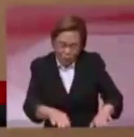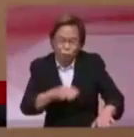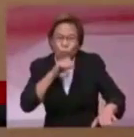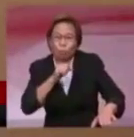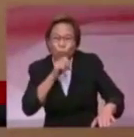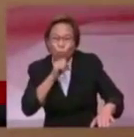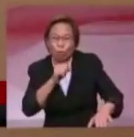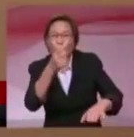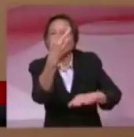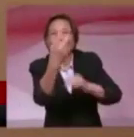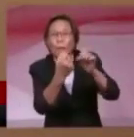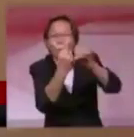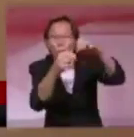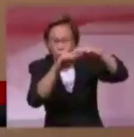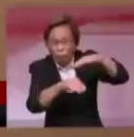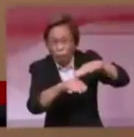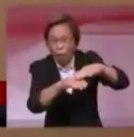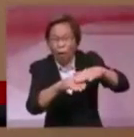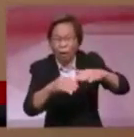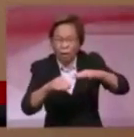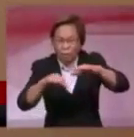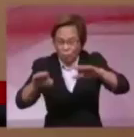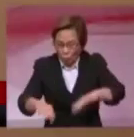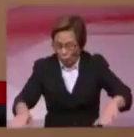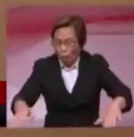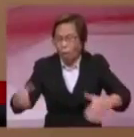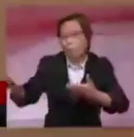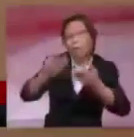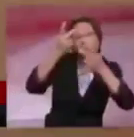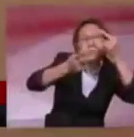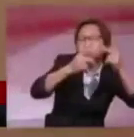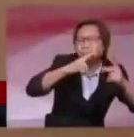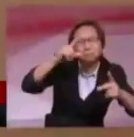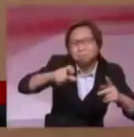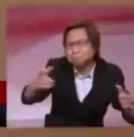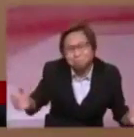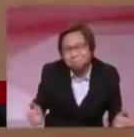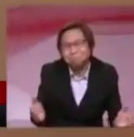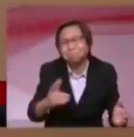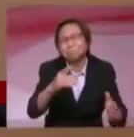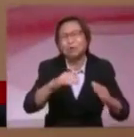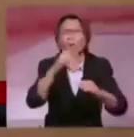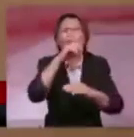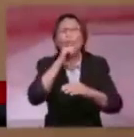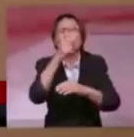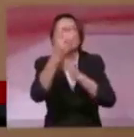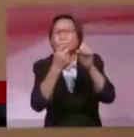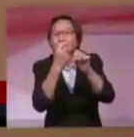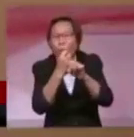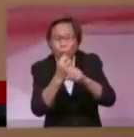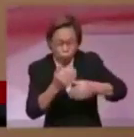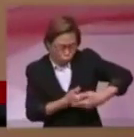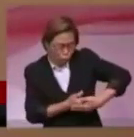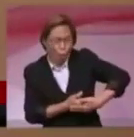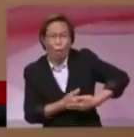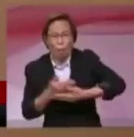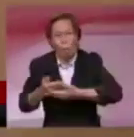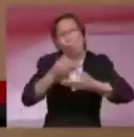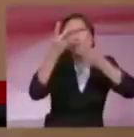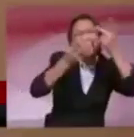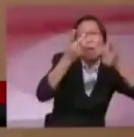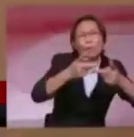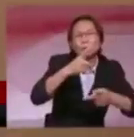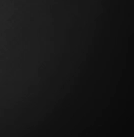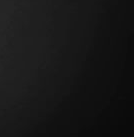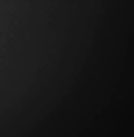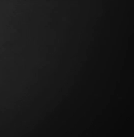yang promo 12 tahun kebawah ofcos 2 tahun terlalu kecil untuk dibawa ke bawah jadi tidak